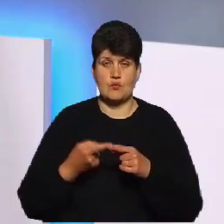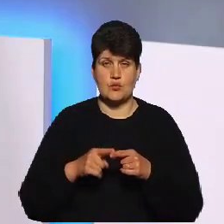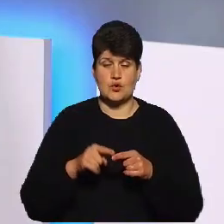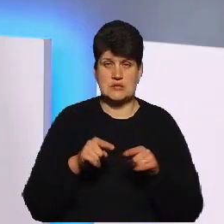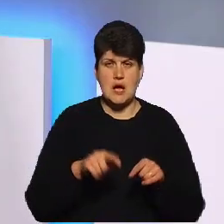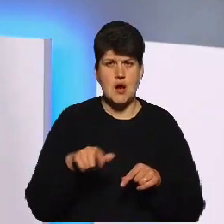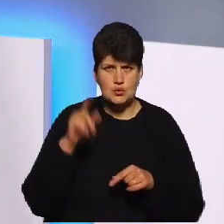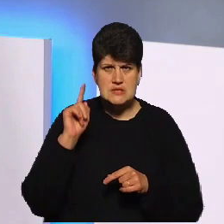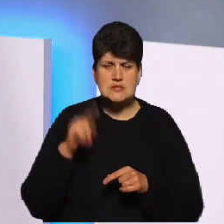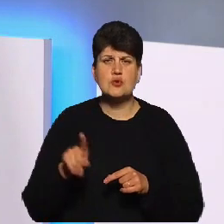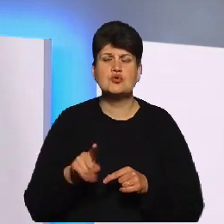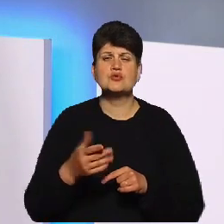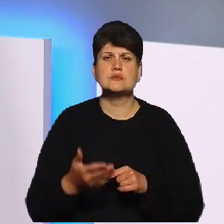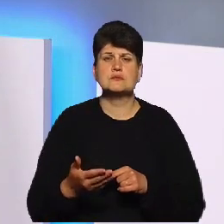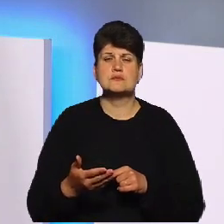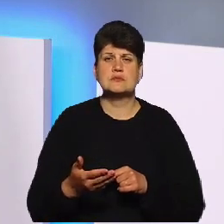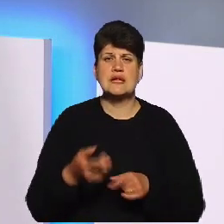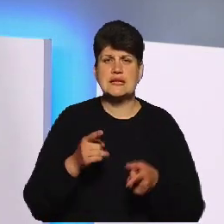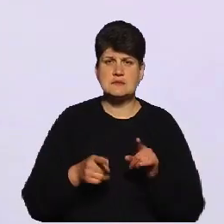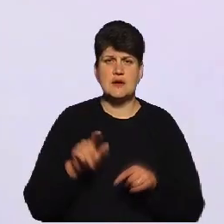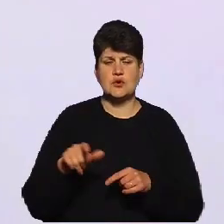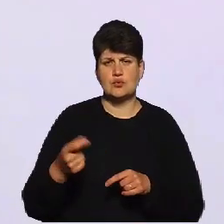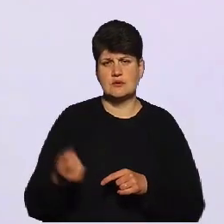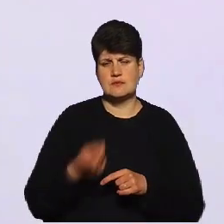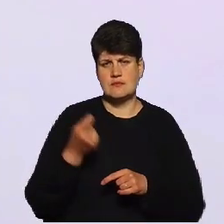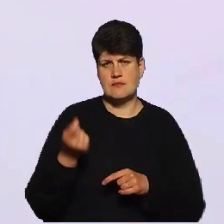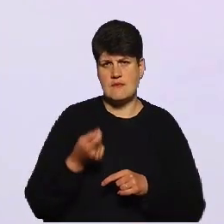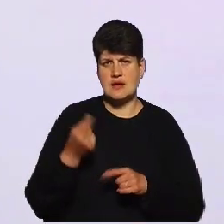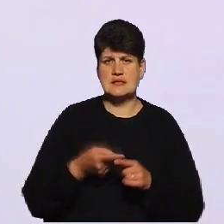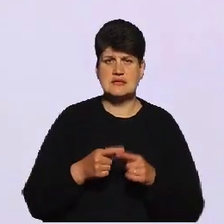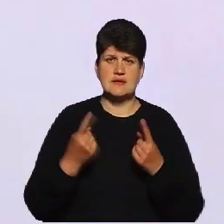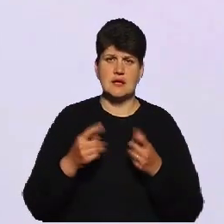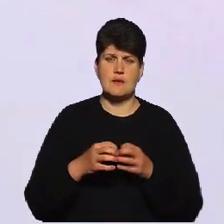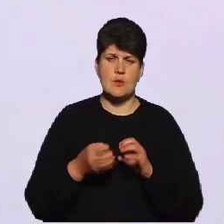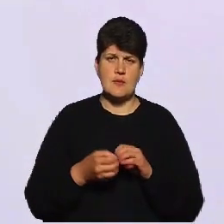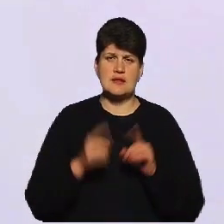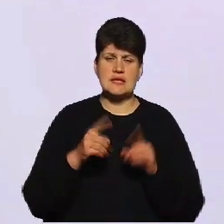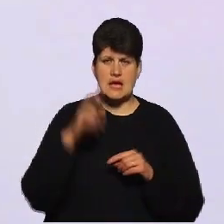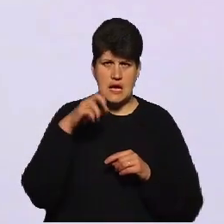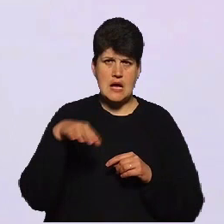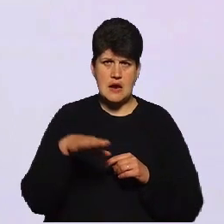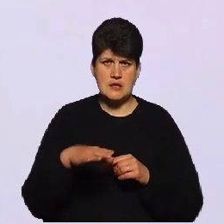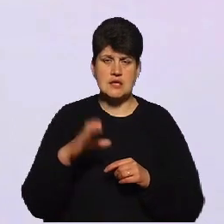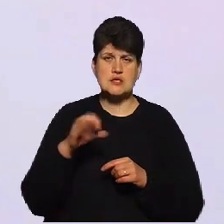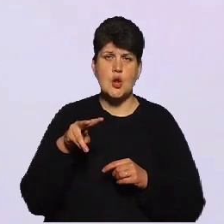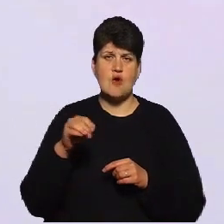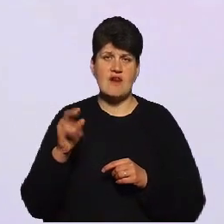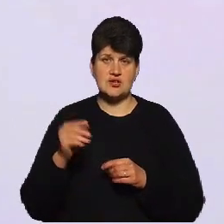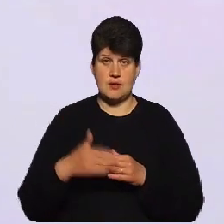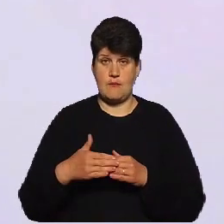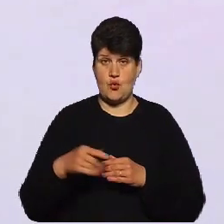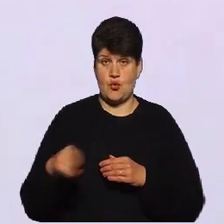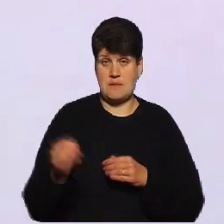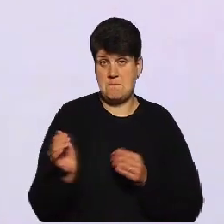от орієнтуються? Насправді дуже мало, і це дуже є така велика проблема, тому що навіть ті країна, яка, от, наприклад, Словаччина поряд з нами, вона дуже маленька,